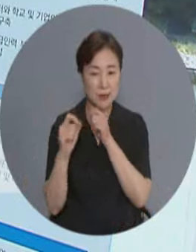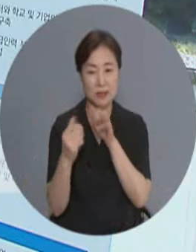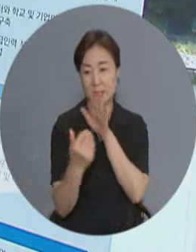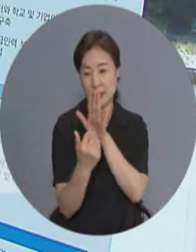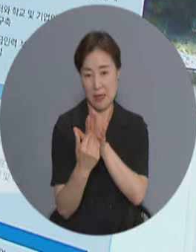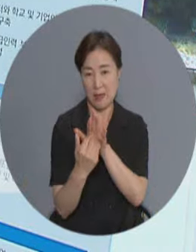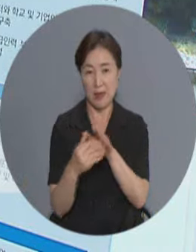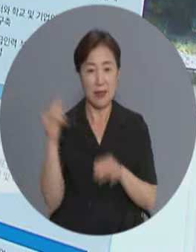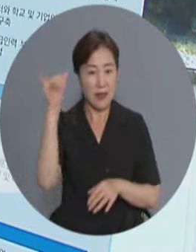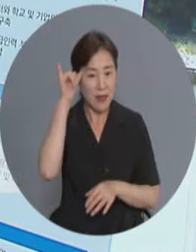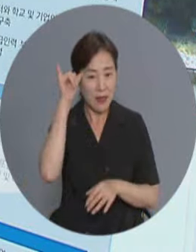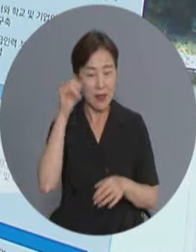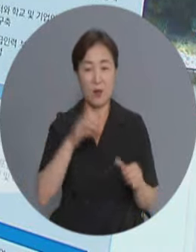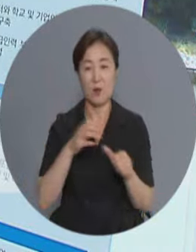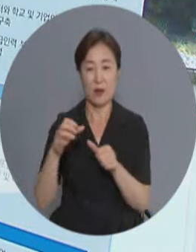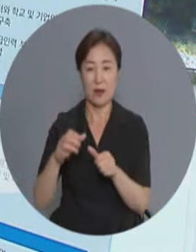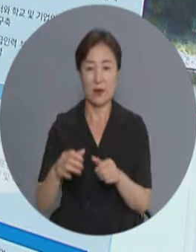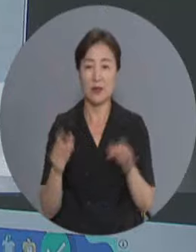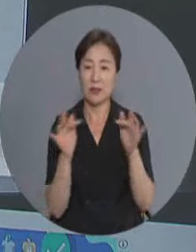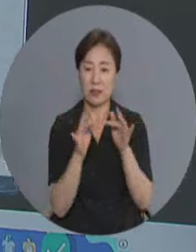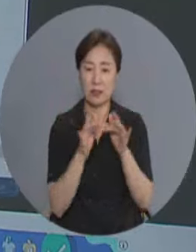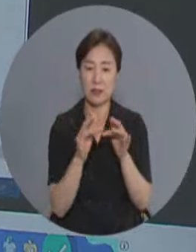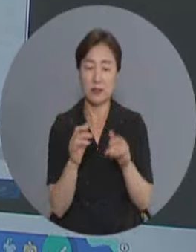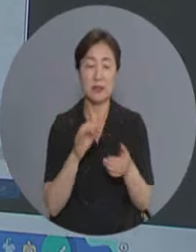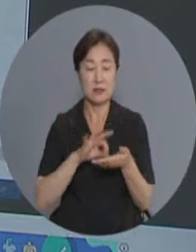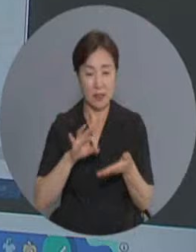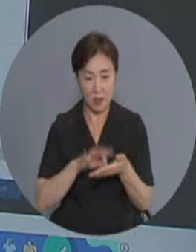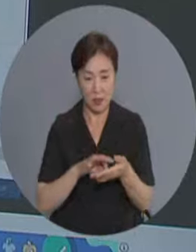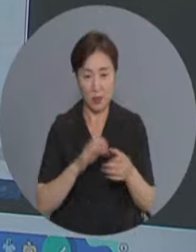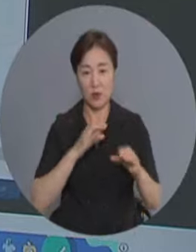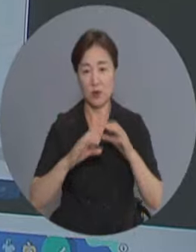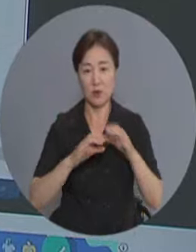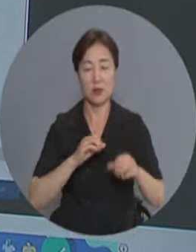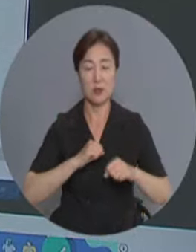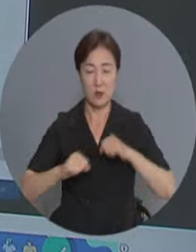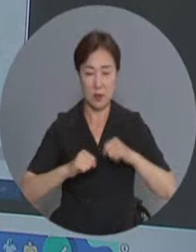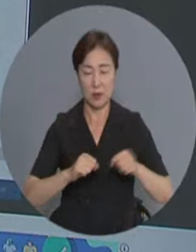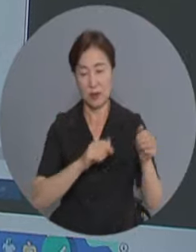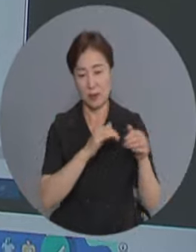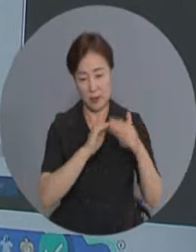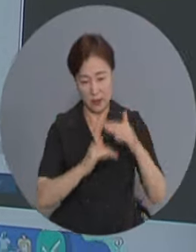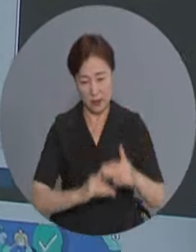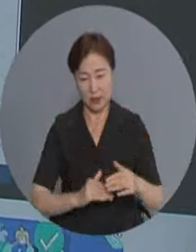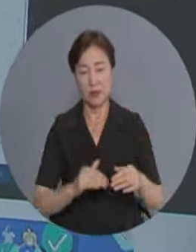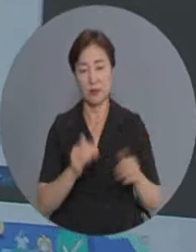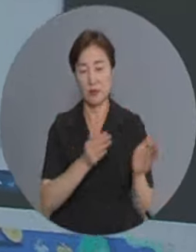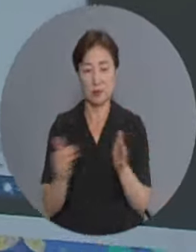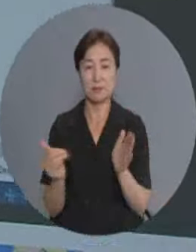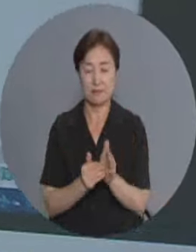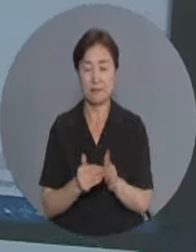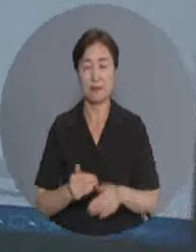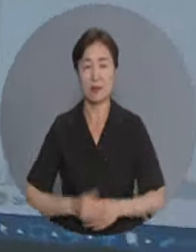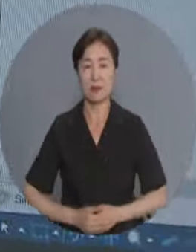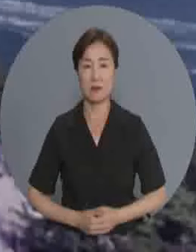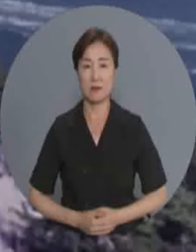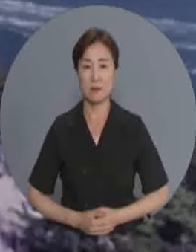AI 활용, 온라인 콘텐츠 제작과 커뮤니티 활동 등 다양한 주제를 다룹니다.